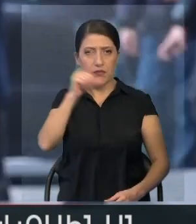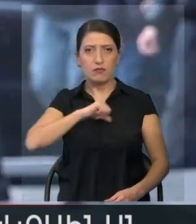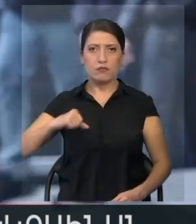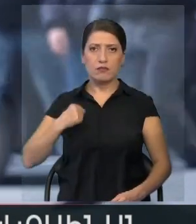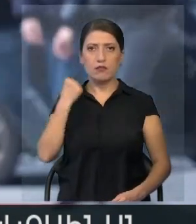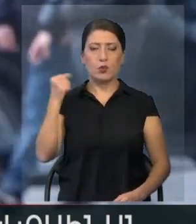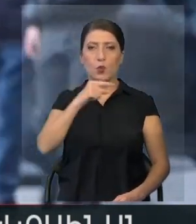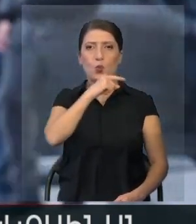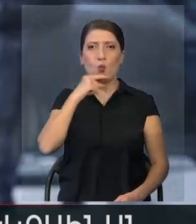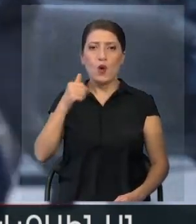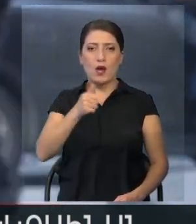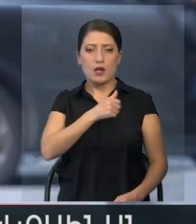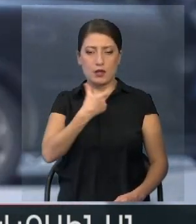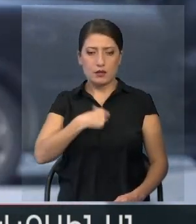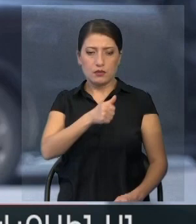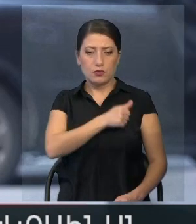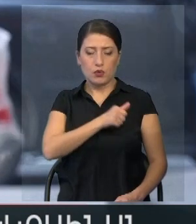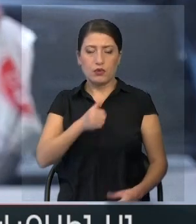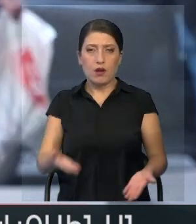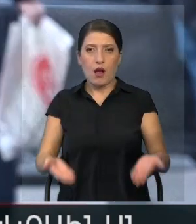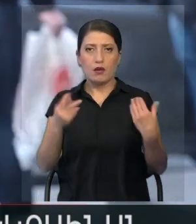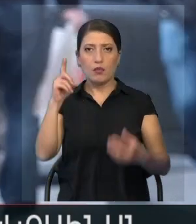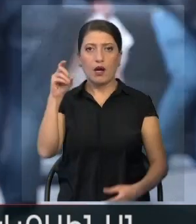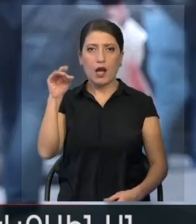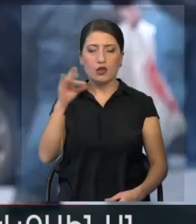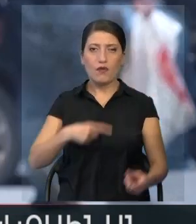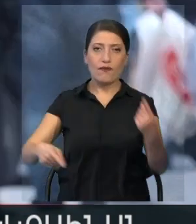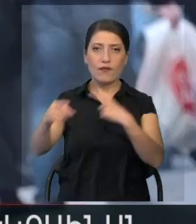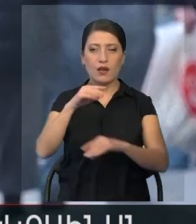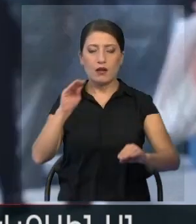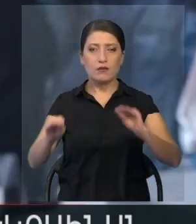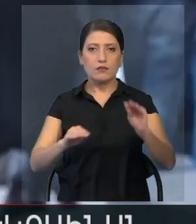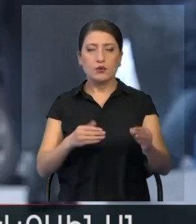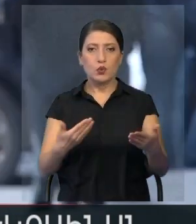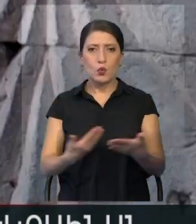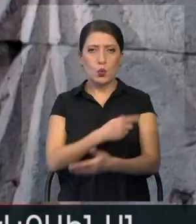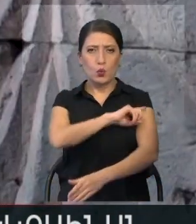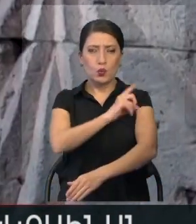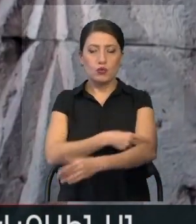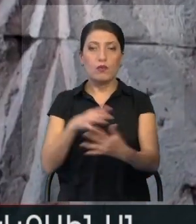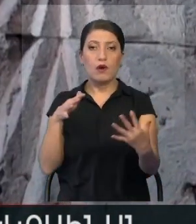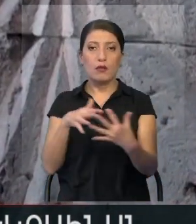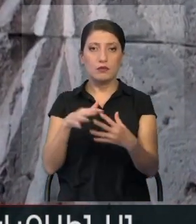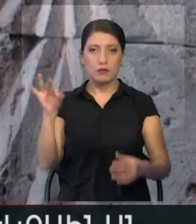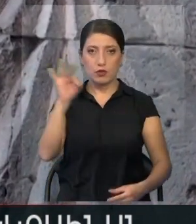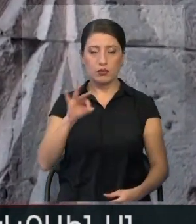այդ ռուսներն են իրենց զորքը հանում Խերսոնից վերադասավորվելու ու նոր թափով հարձակվելու համար։